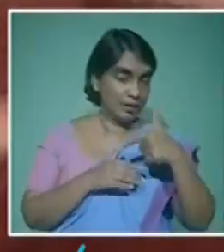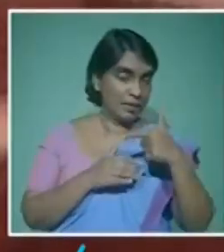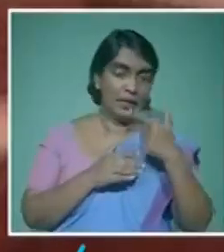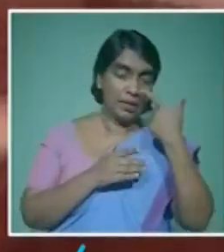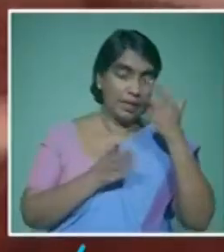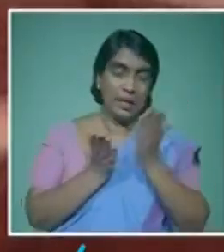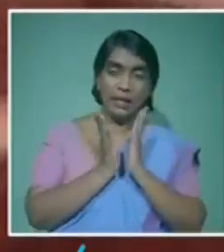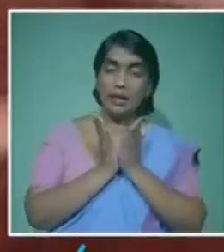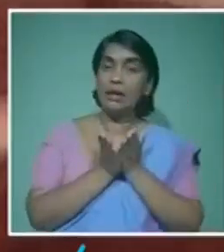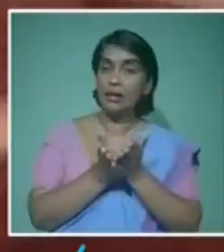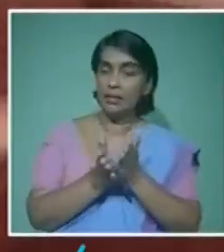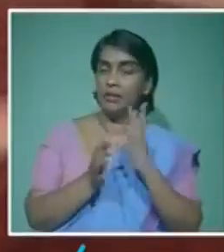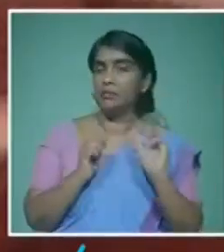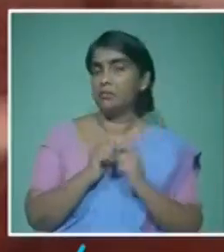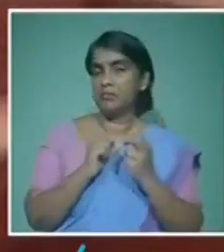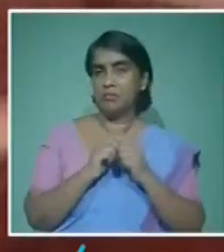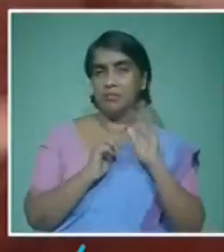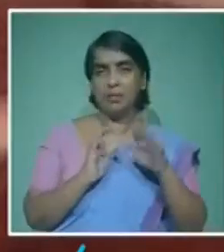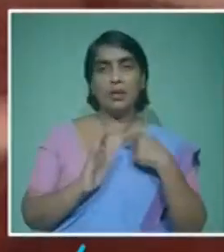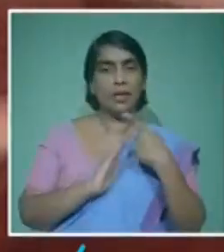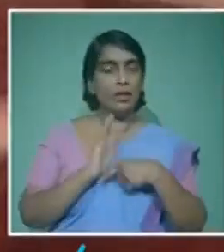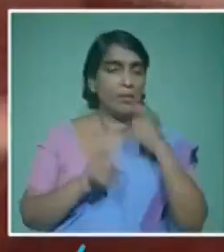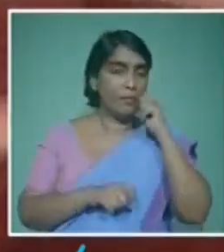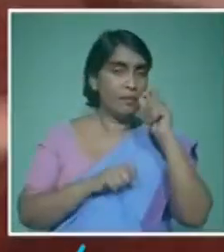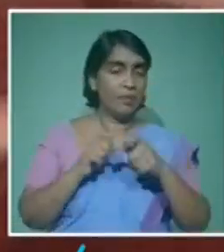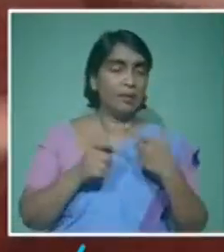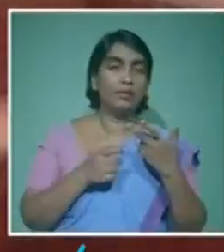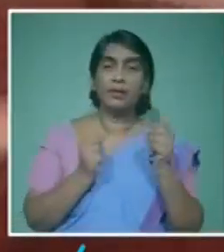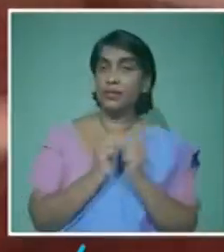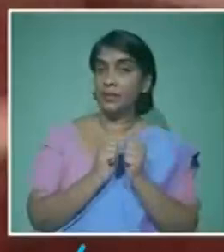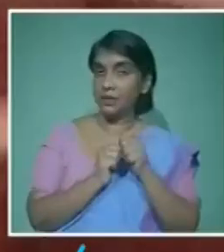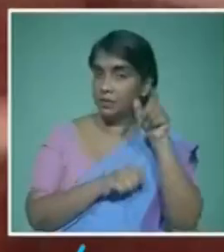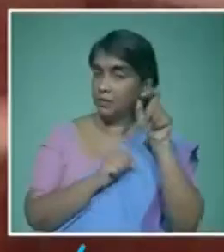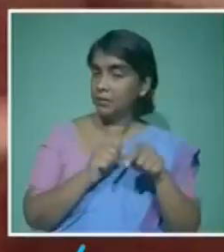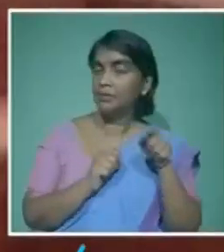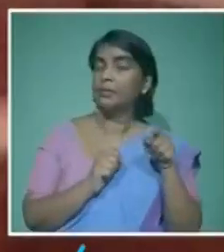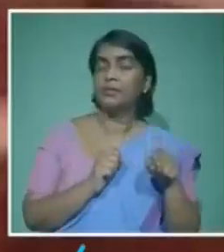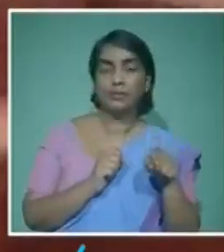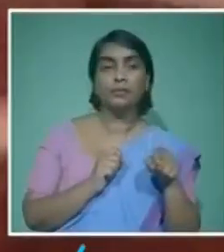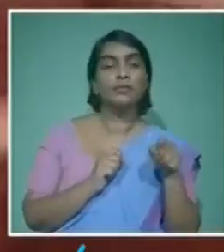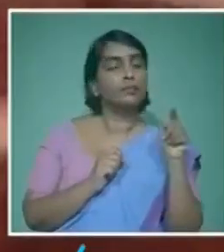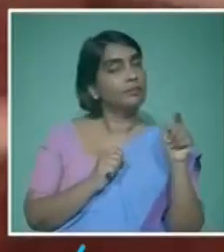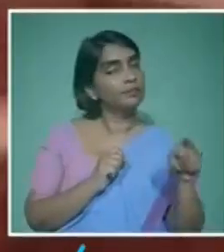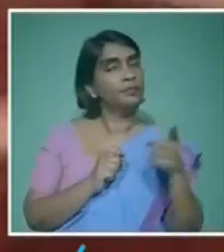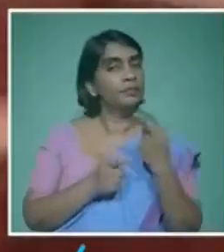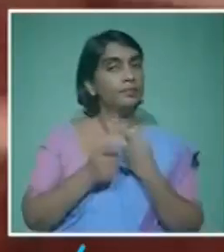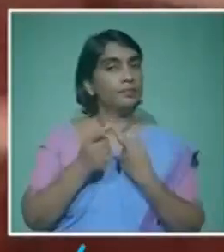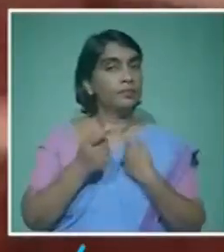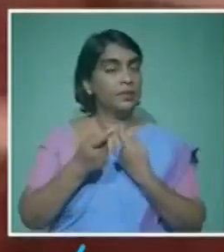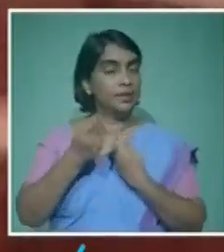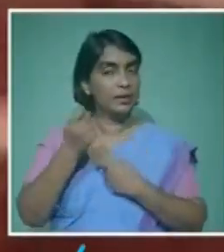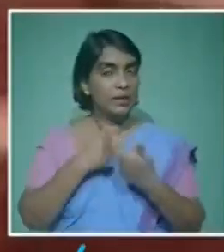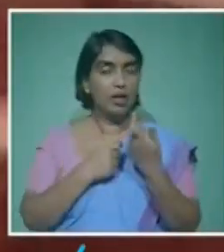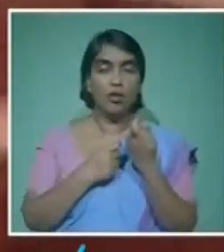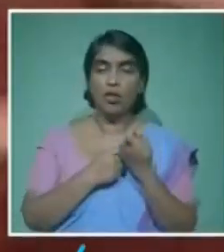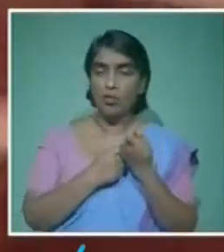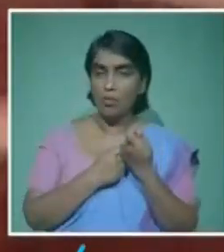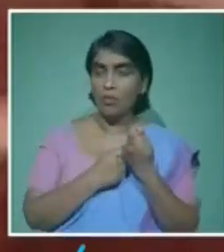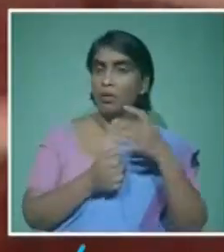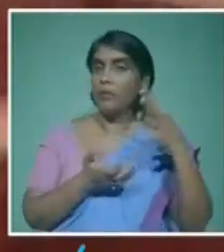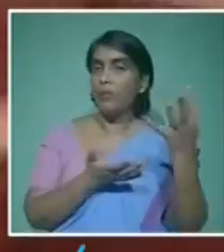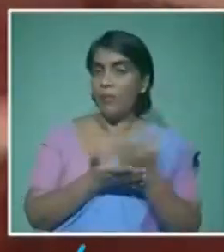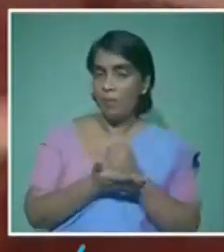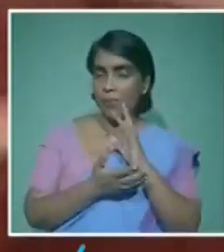எமது கடற்தொழிலாளர்களுக்கு இழப்பீடாக வழங்குவதற்கும் அத்துடன் அரசுடமை ஆக்கப்படுகின்ற இந்திய